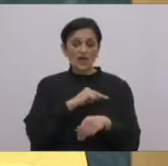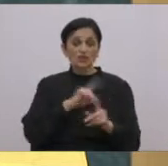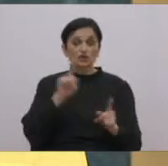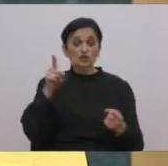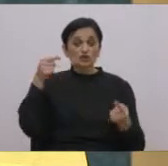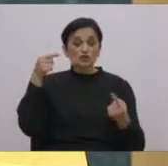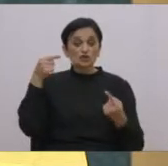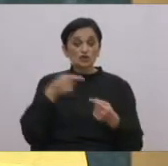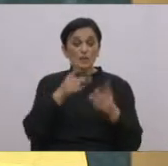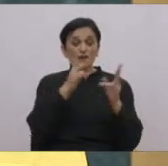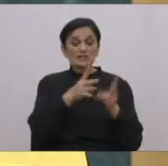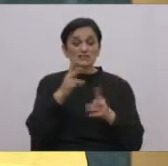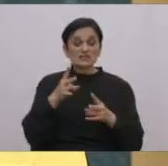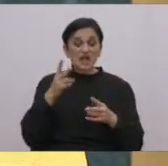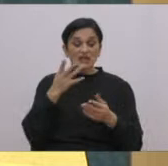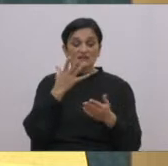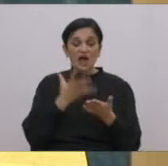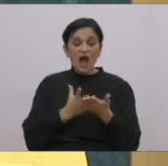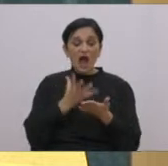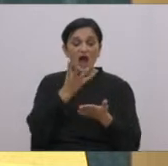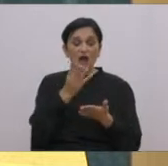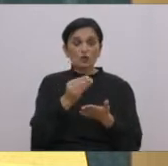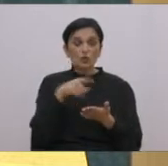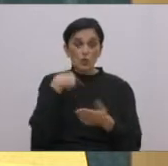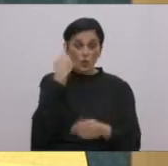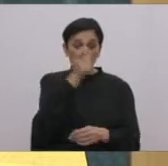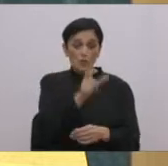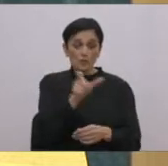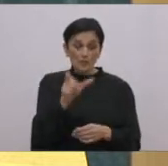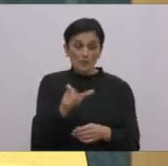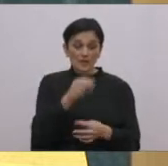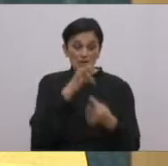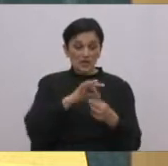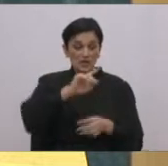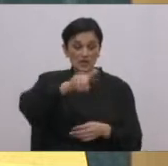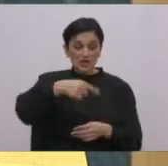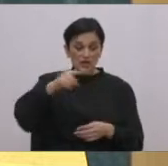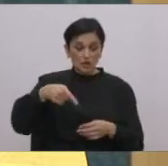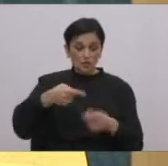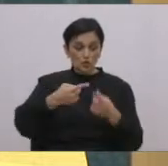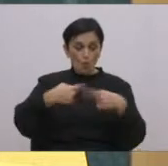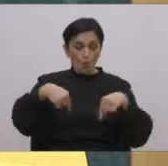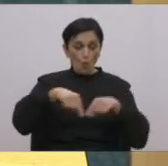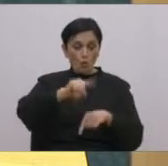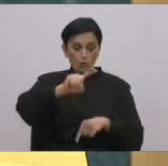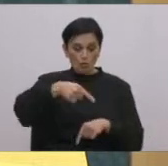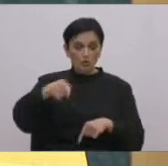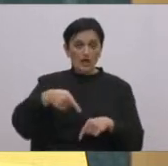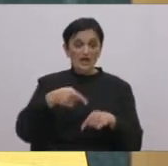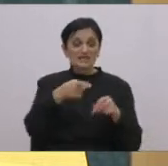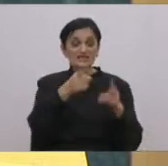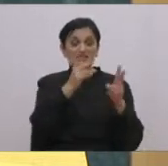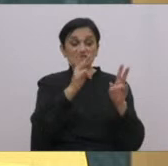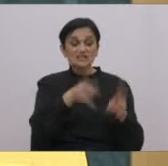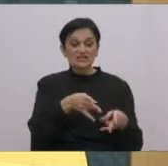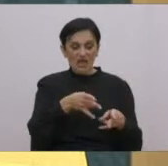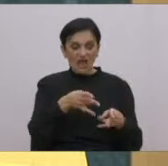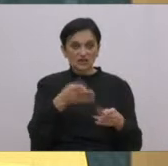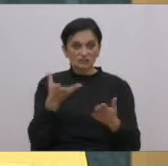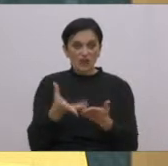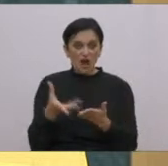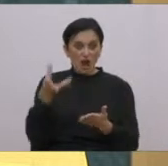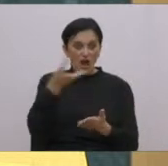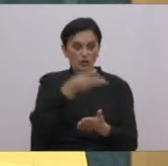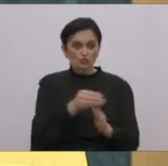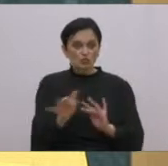ბაზე უკვე დადგენილ პასუხისგებელ პირებს და ორგანიზაციებს რა თქმა უნდა ამ ზიანის ასანაზღაურებელ ასე